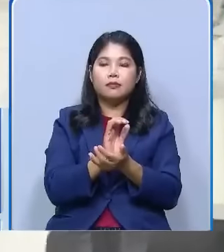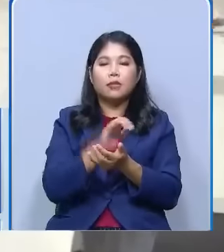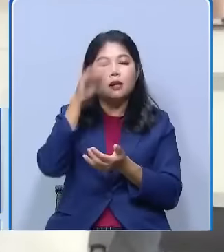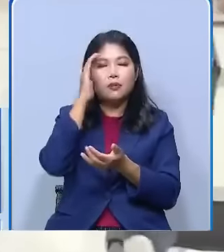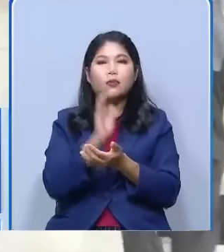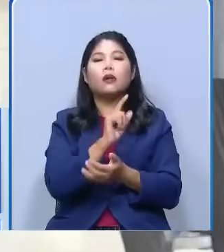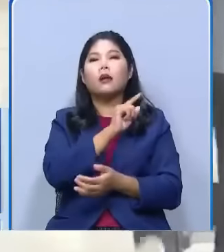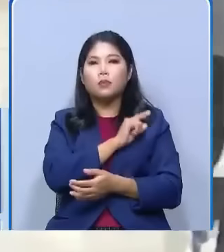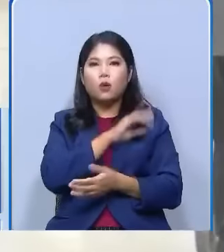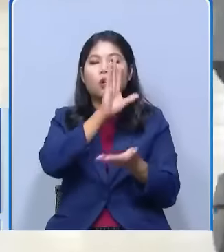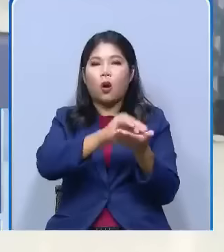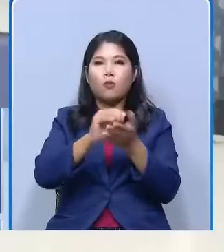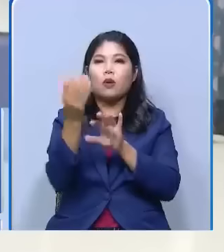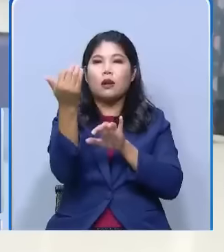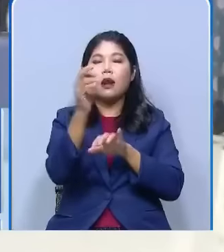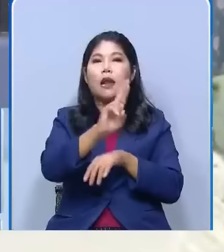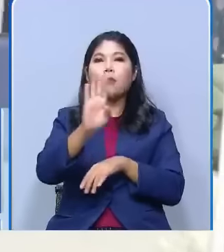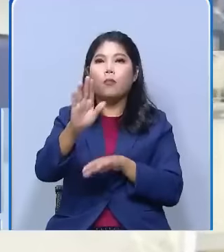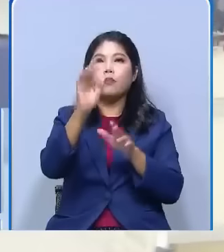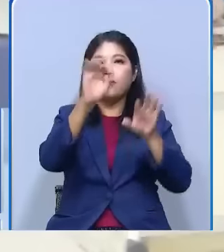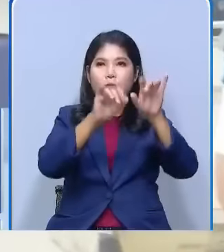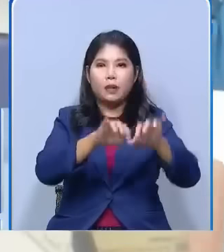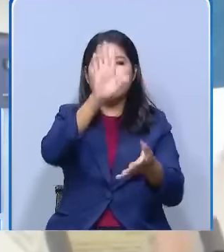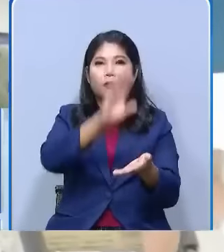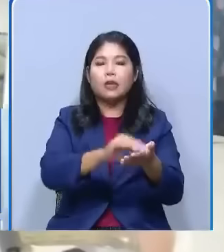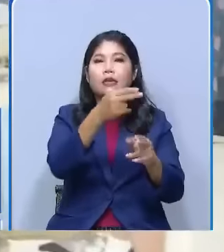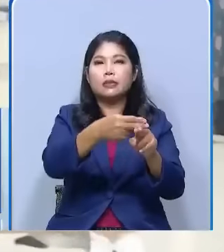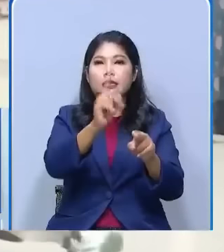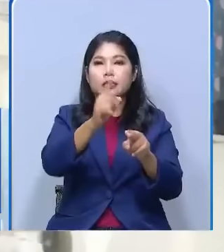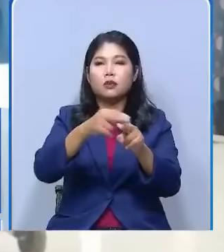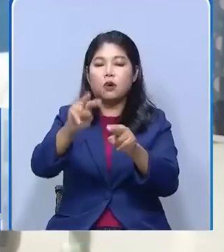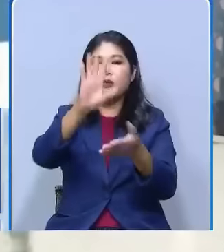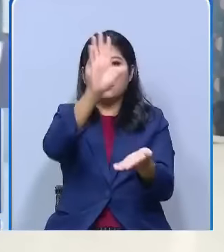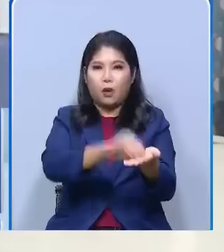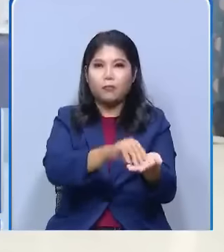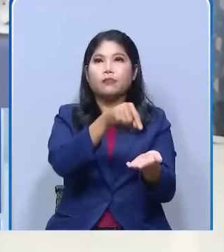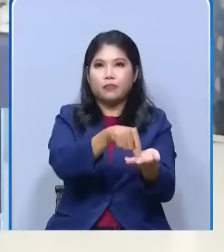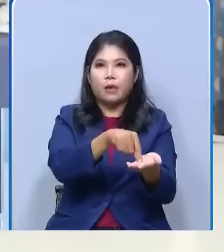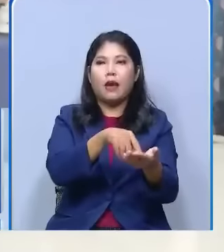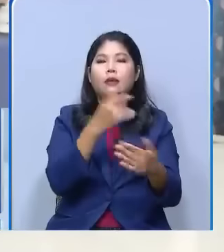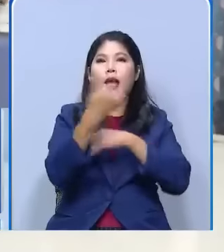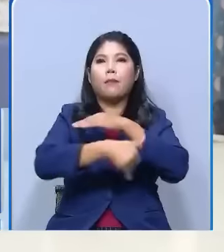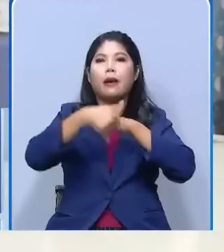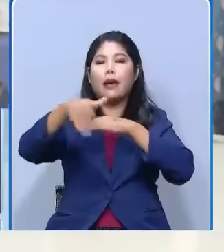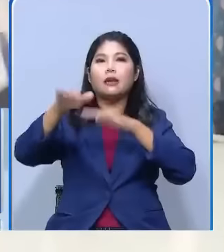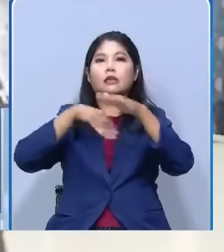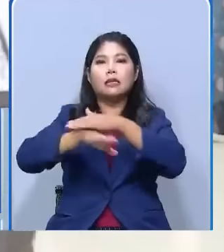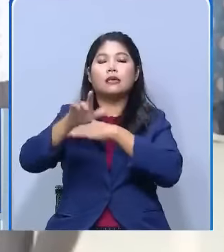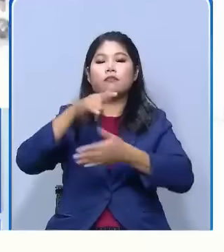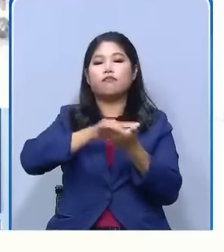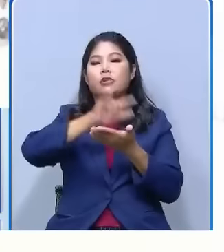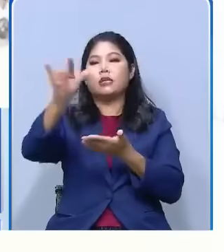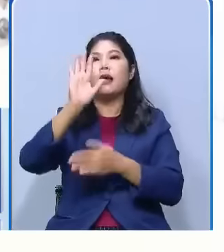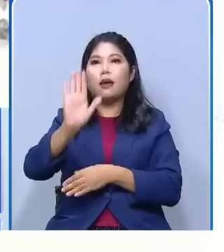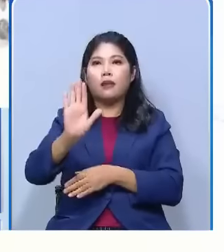คบ.ลงข้อมูลในระบบให้ภรรยาของบอสกันเนี่ยเป็นบุคคลเฝ้าระวังป้องกันการหลบหนีออกนอกประเทศหากว่าใ